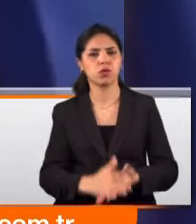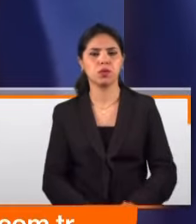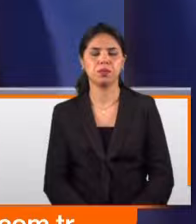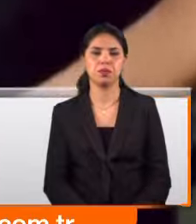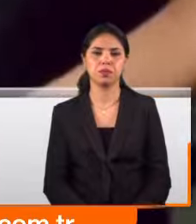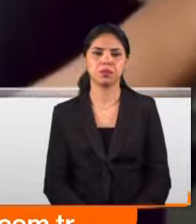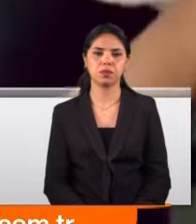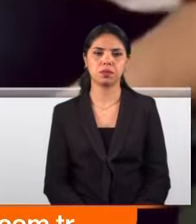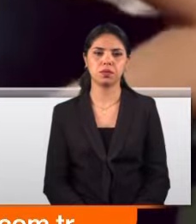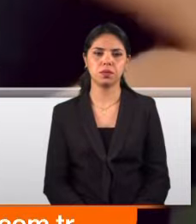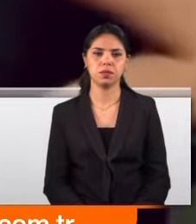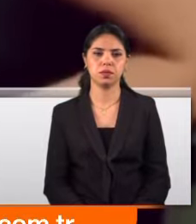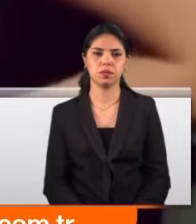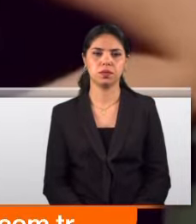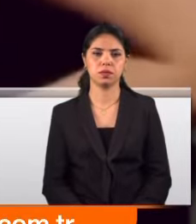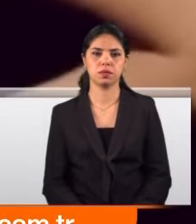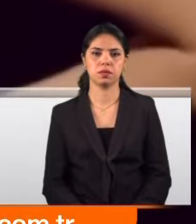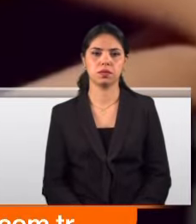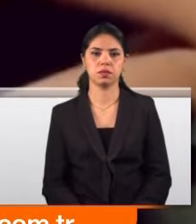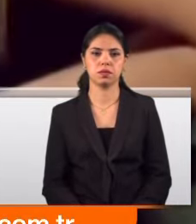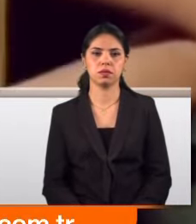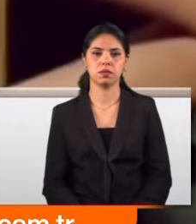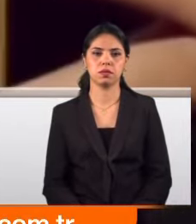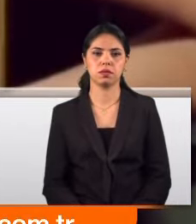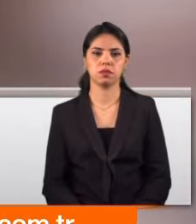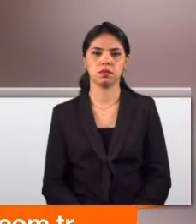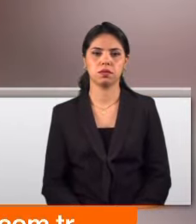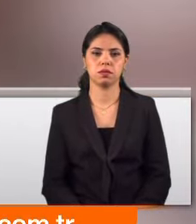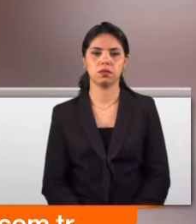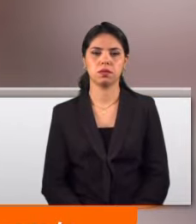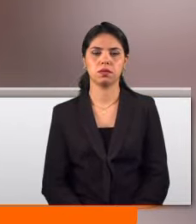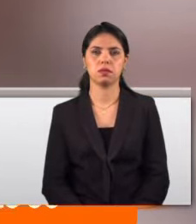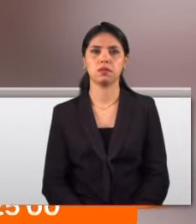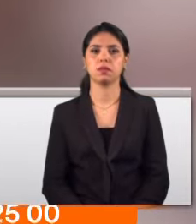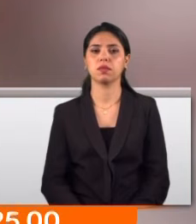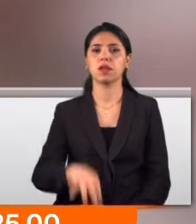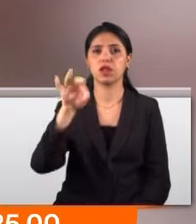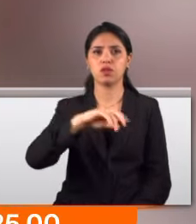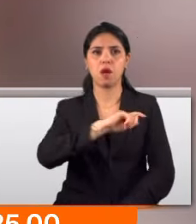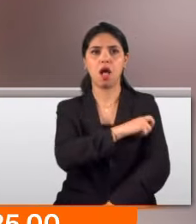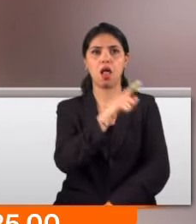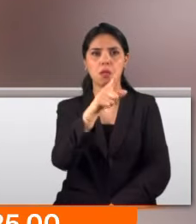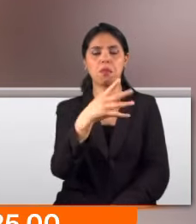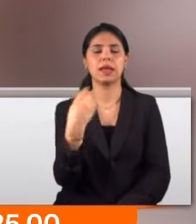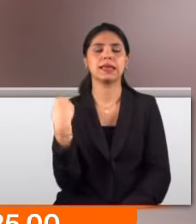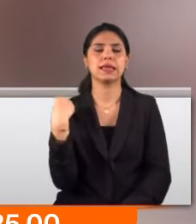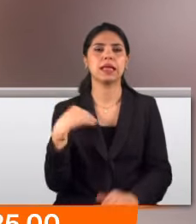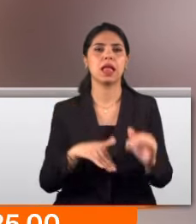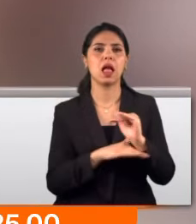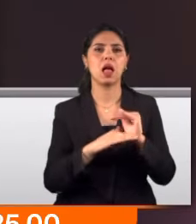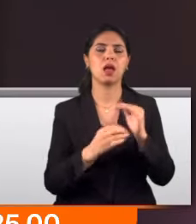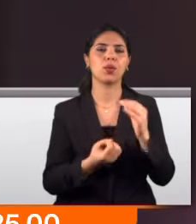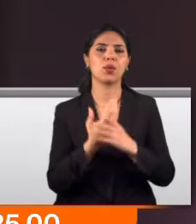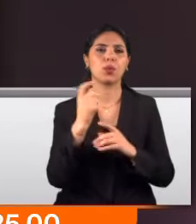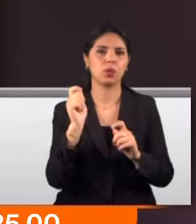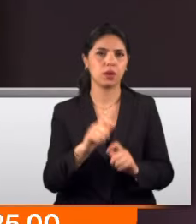rol almış. Belimin esnemesini istiyorsan devamlı egzersiz yapmalısın. İşte şimdilerde Almanya'da kendine yeni bir hayat kuran